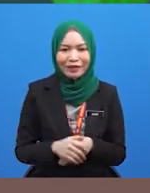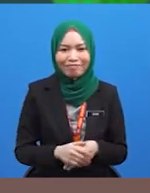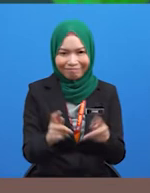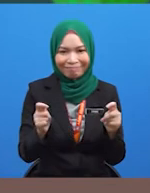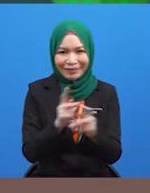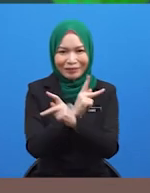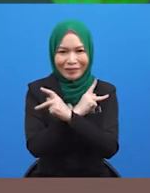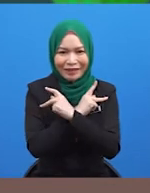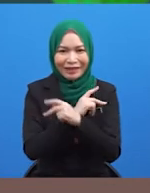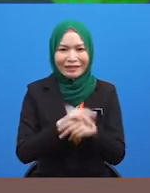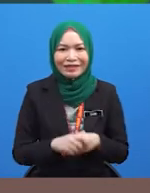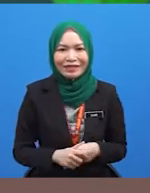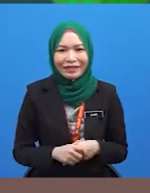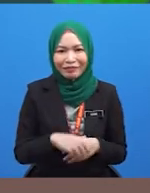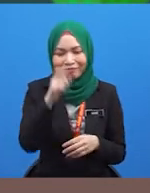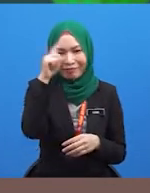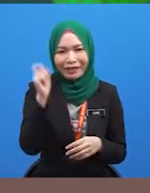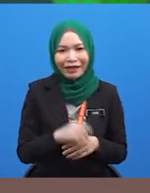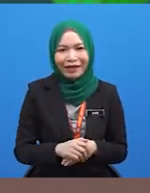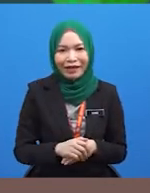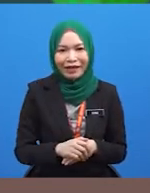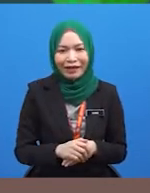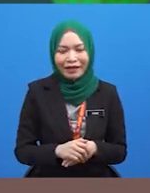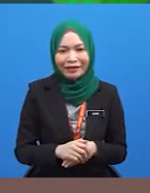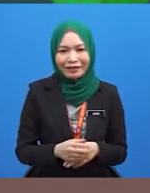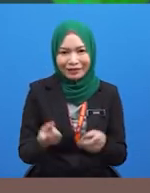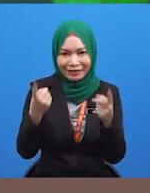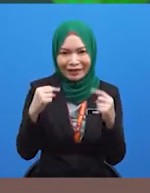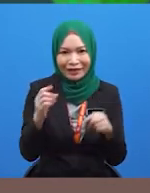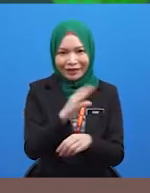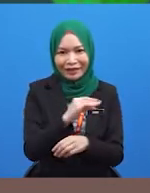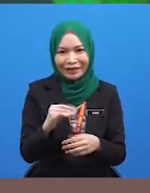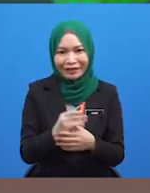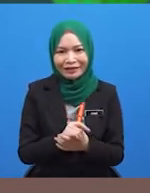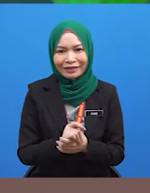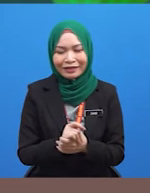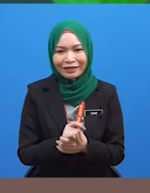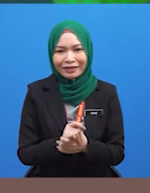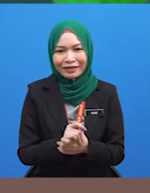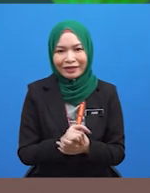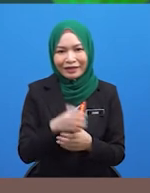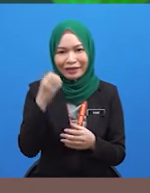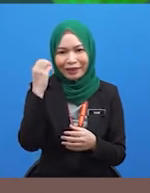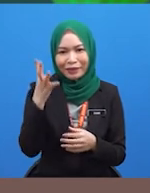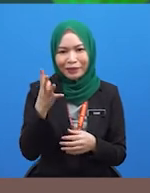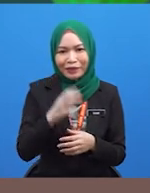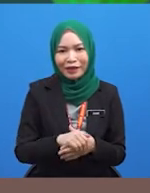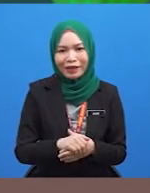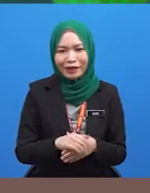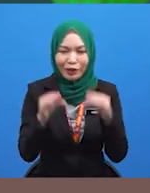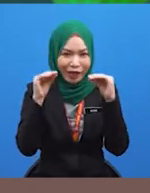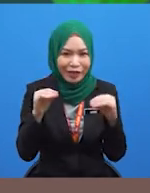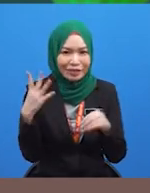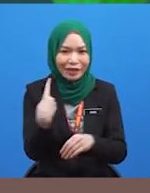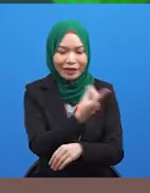Terima kasih kepada Cik Wan kerana sudi meluangkan masa dan berkongsi sumber idea perniagaan untuk tatapan kita